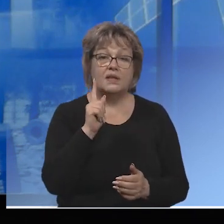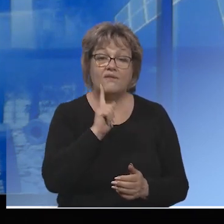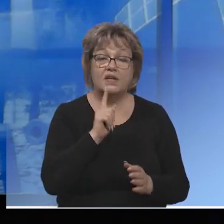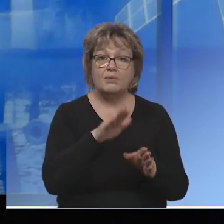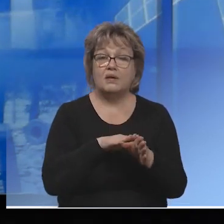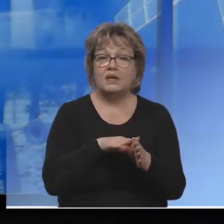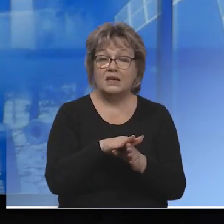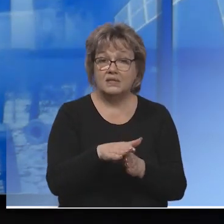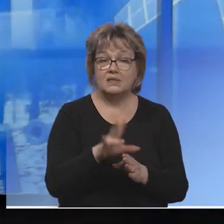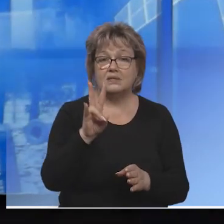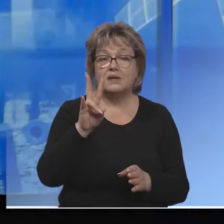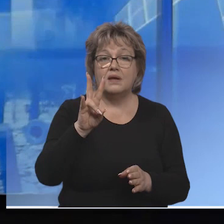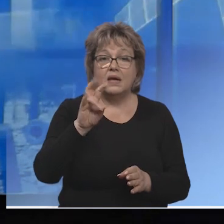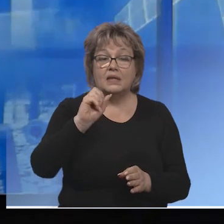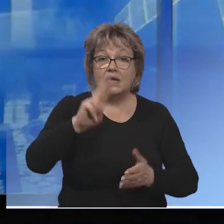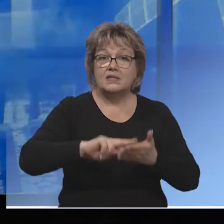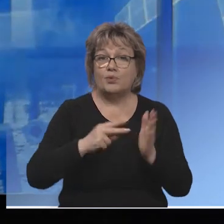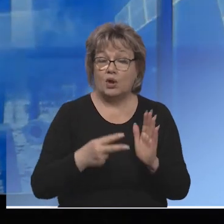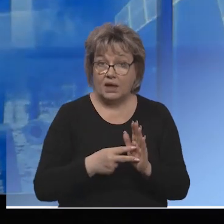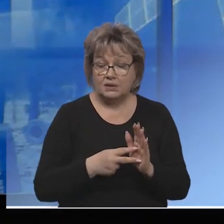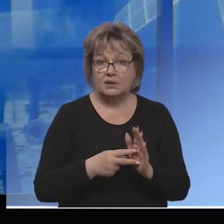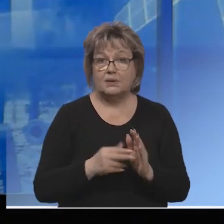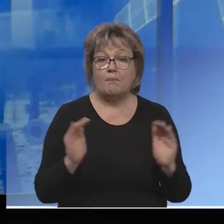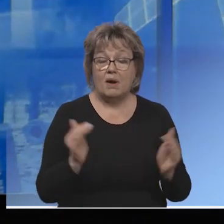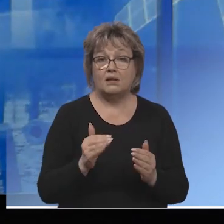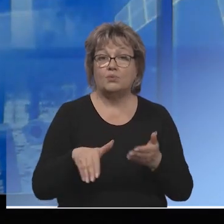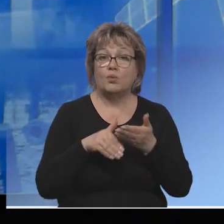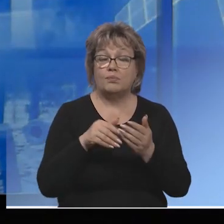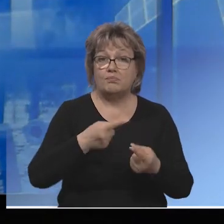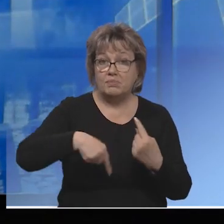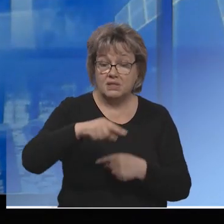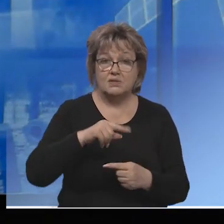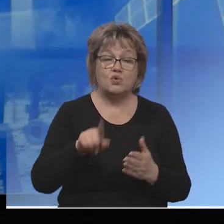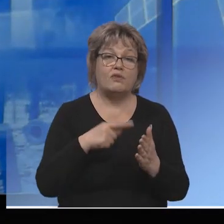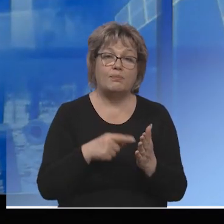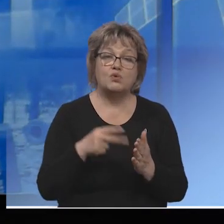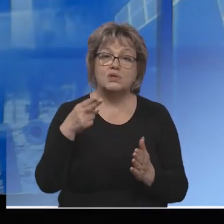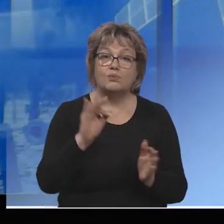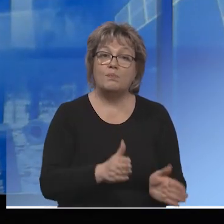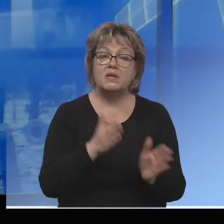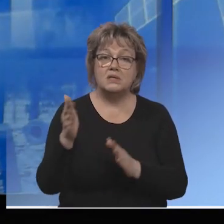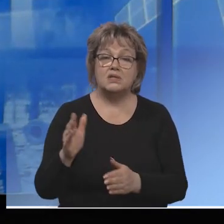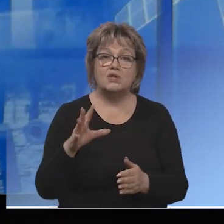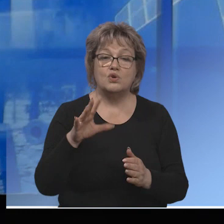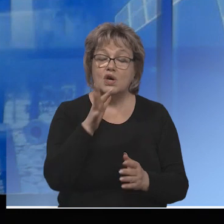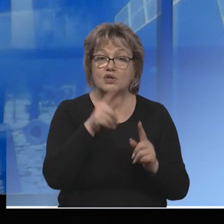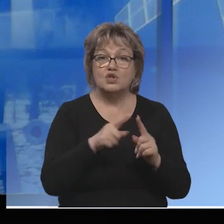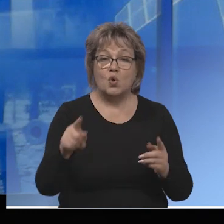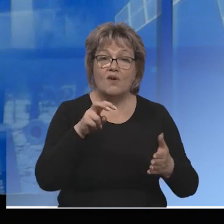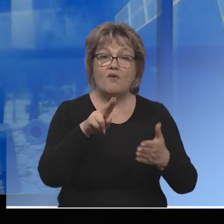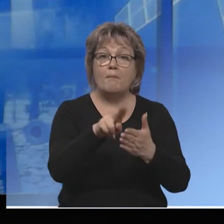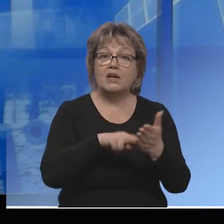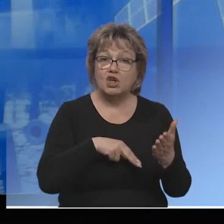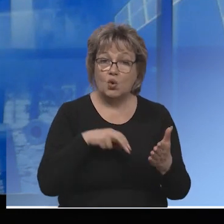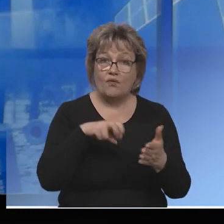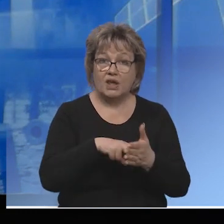время реализации национального проекта по малому бизнесу, это была бы существенная поддержка. Дальше вопросы по перенесению срока внедрения